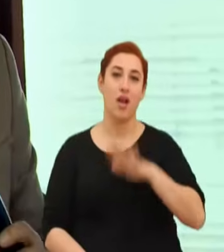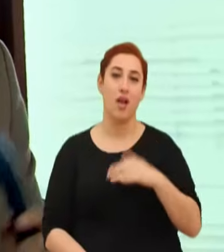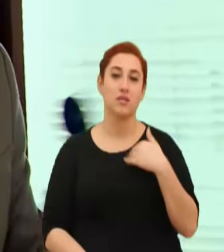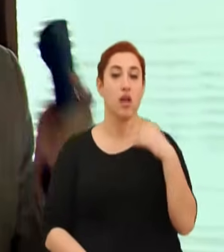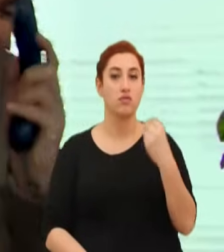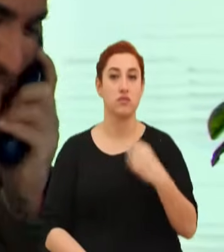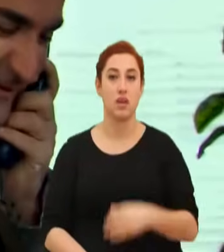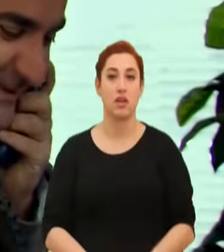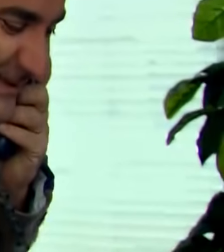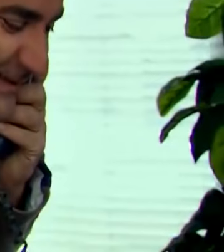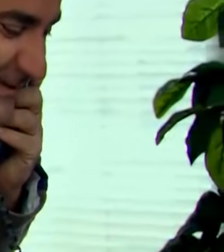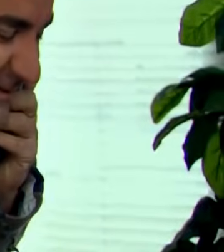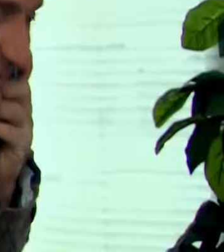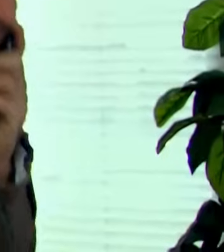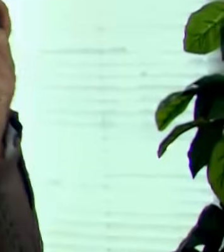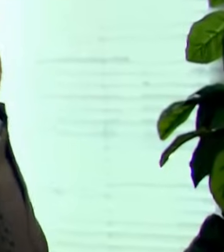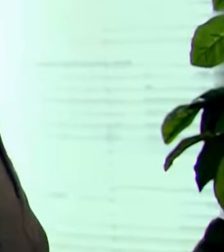bende. Güzel.